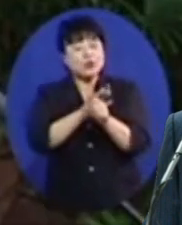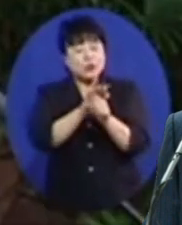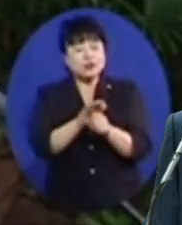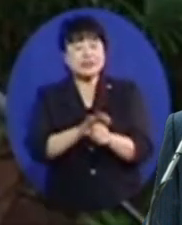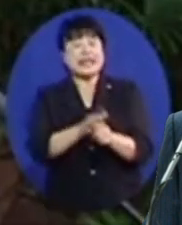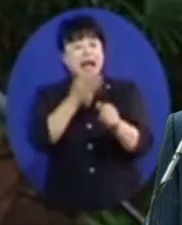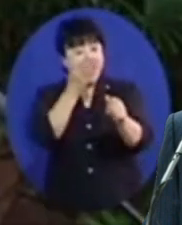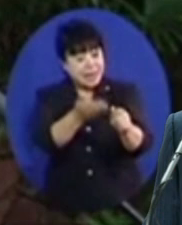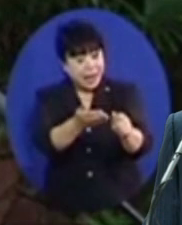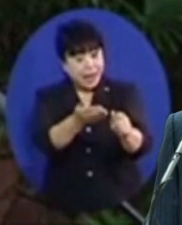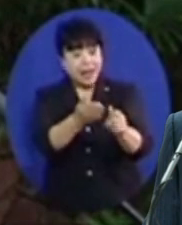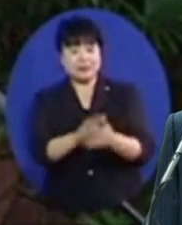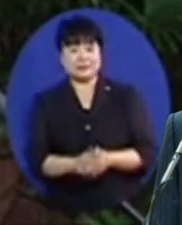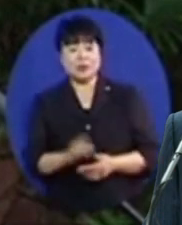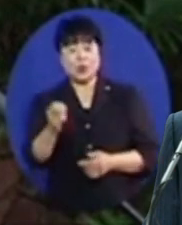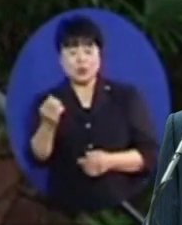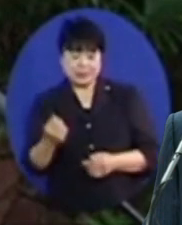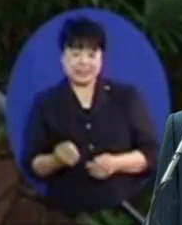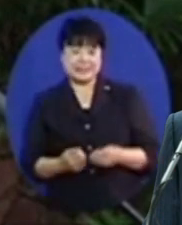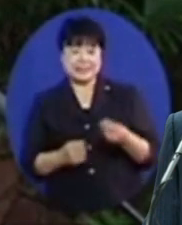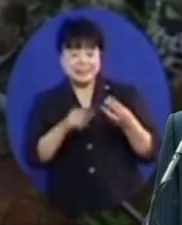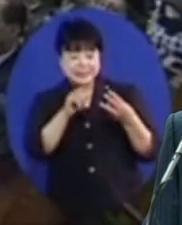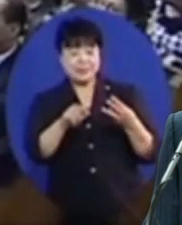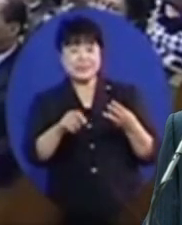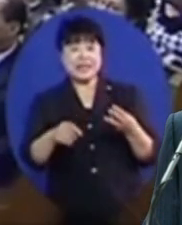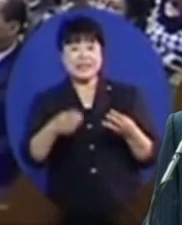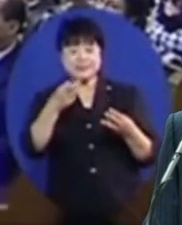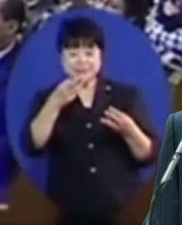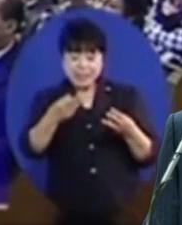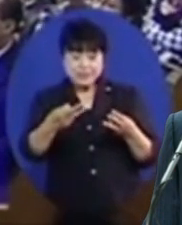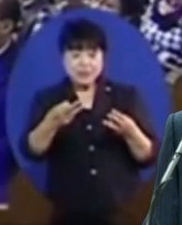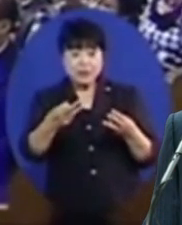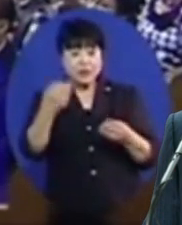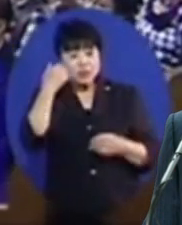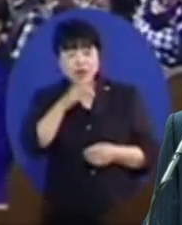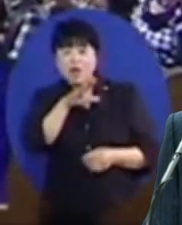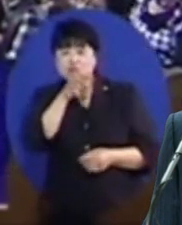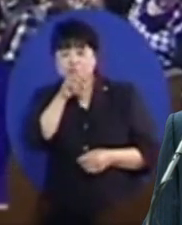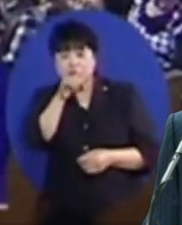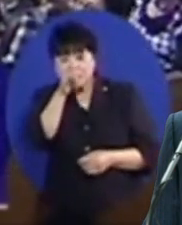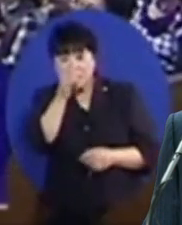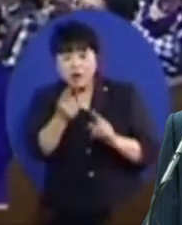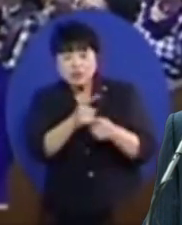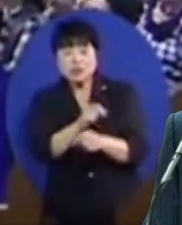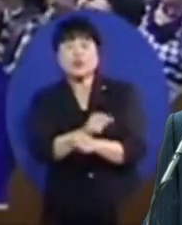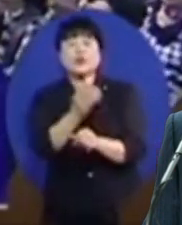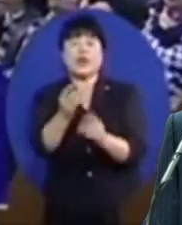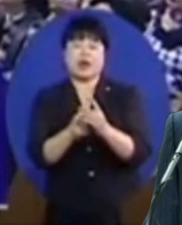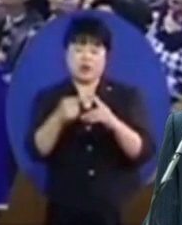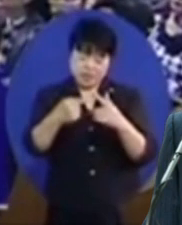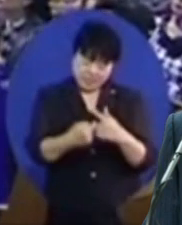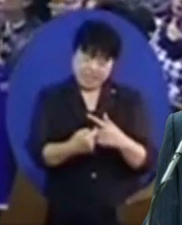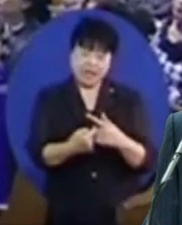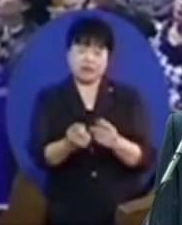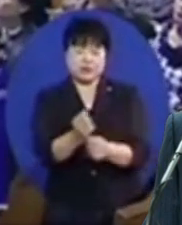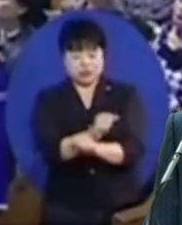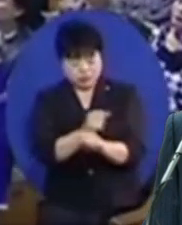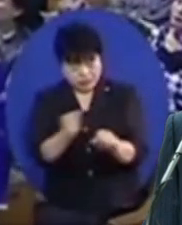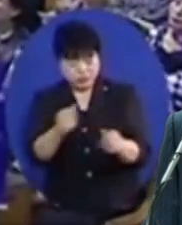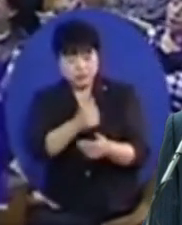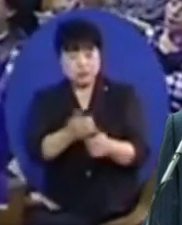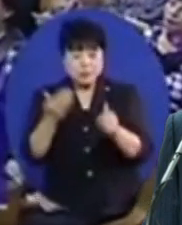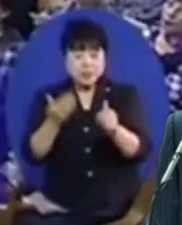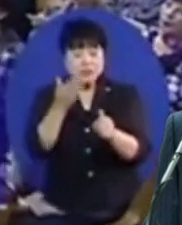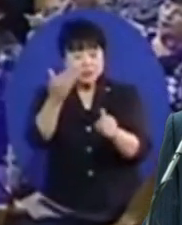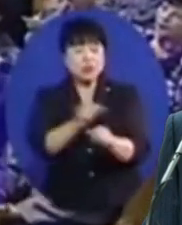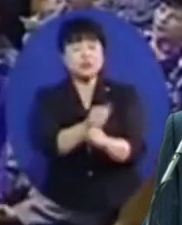사랑하라는 것입니다. 골로새 3장 13절로 14절에 누가 누구에게 불만이 있거든 서로 용납하여 피차 용서하되 주께서